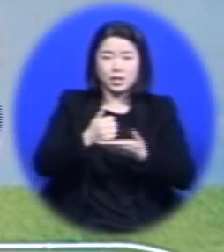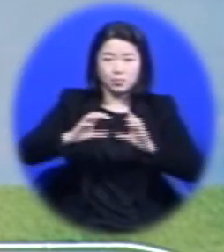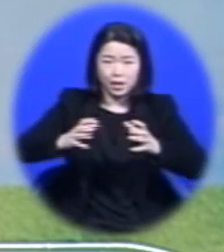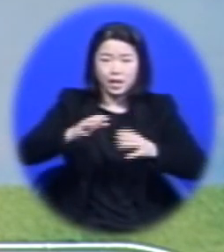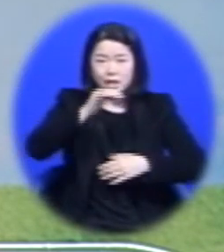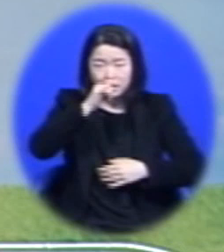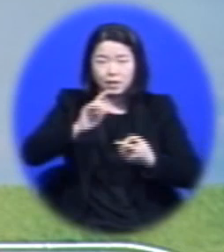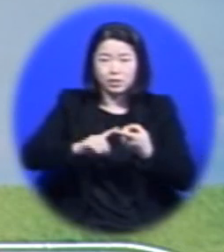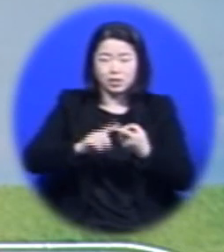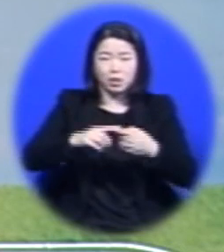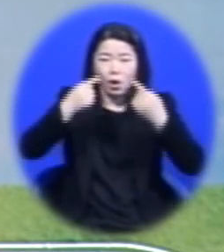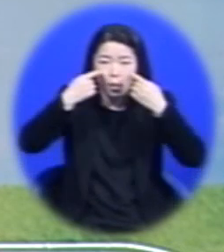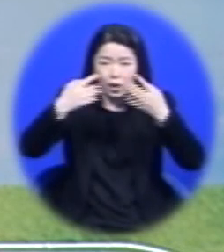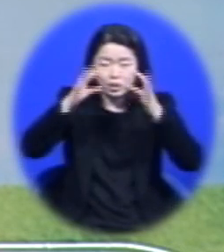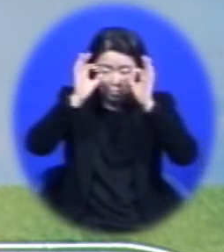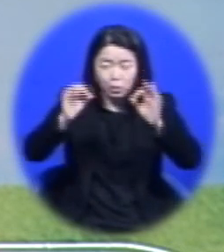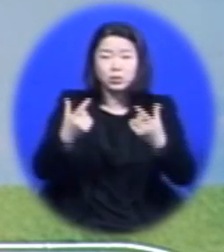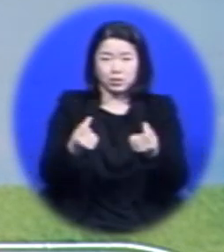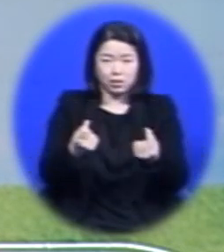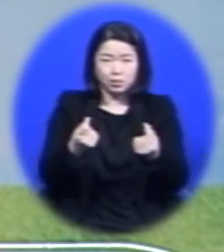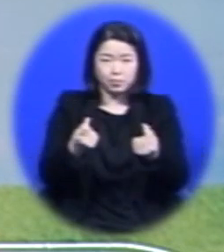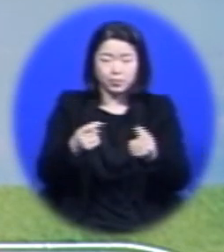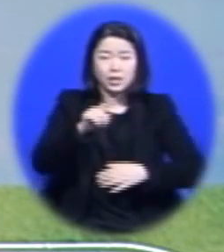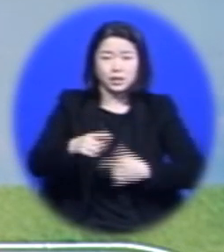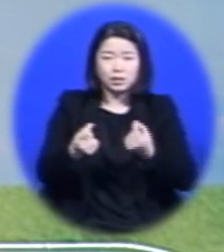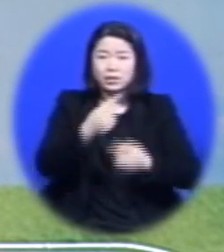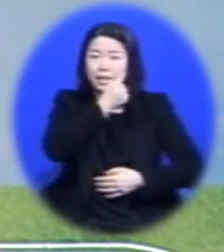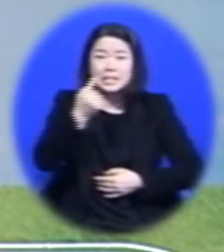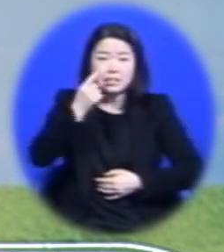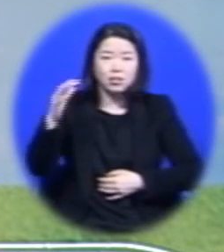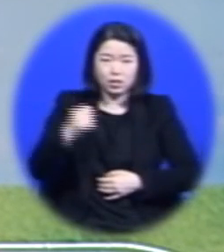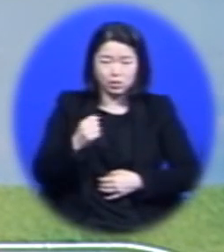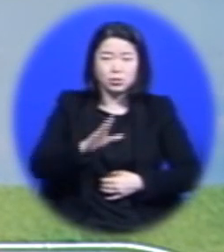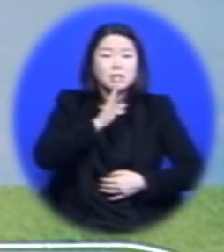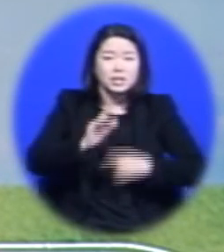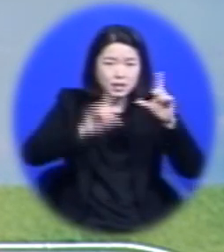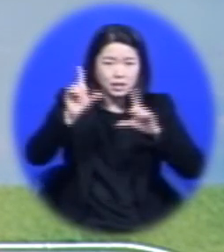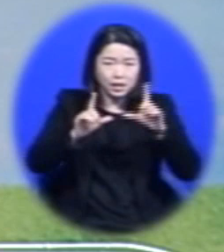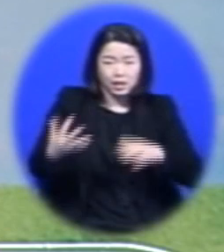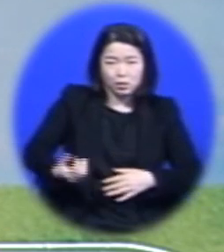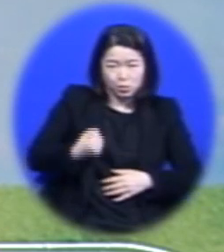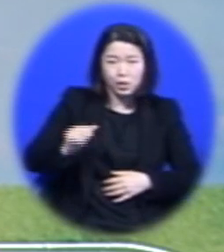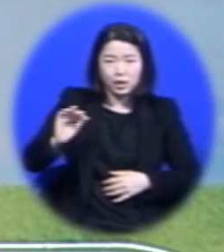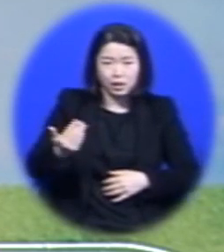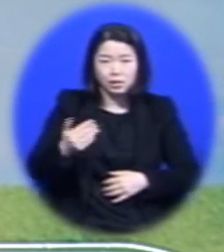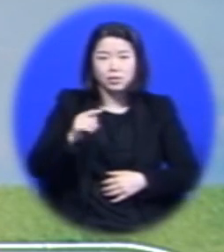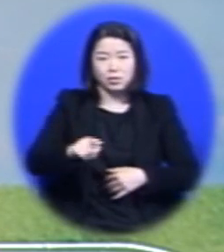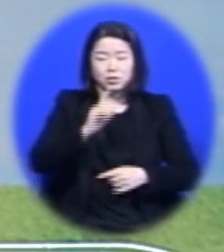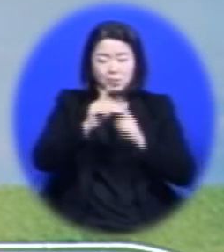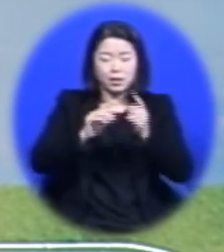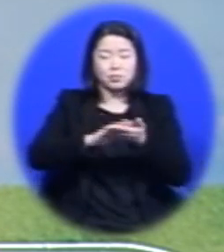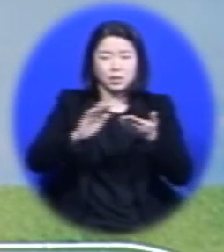것을 확실히 보는 것처럼 그렇게 증거를 가지고 실상 처럼 소유하게 되는 걸 말합니다